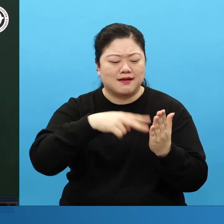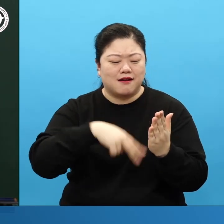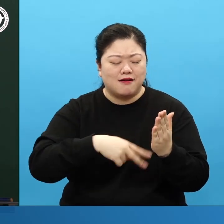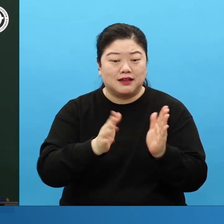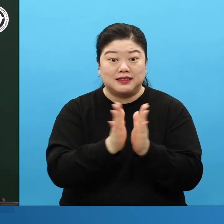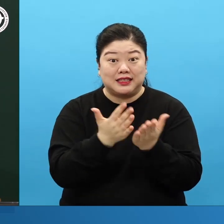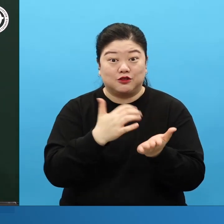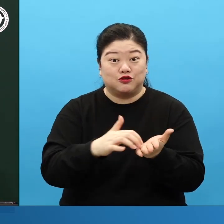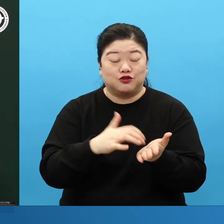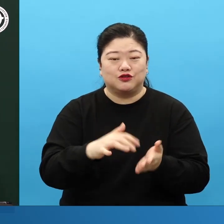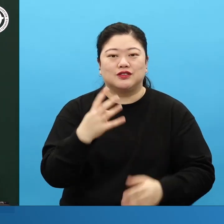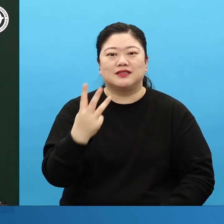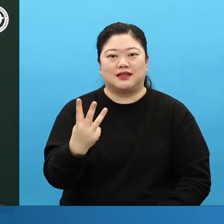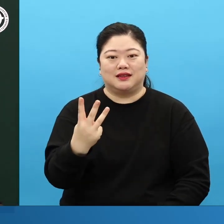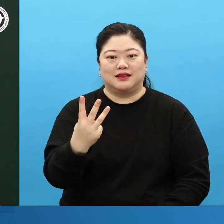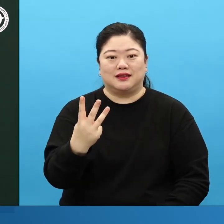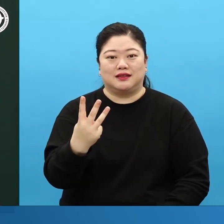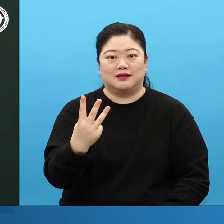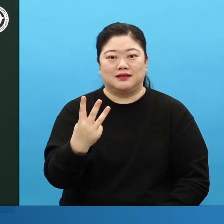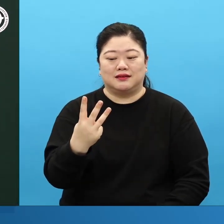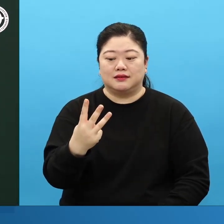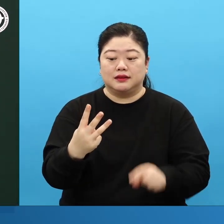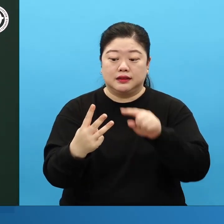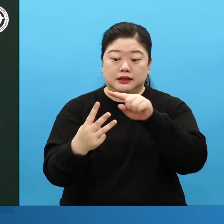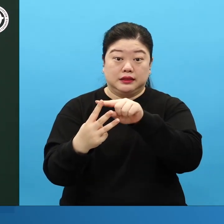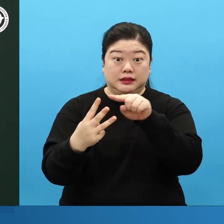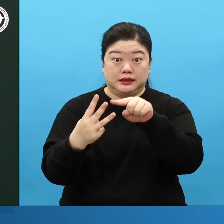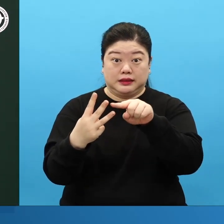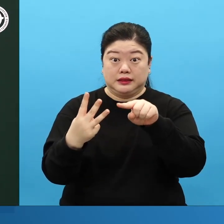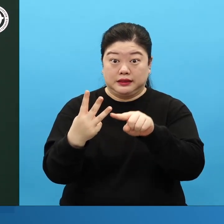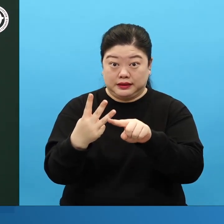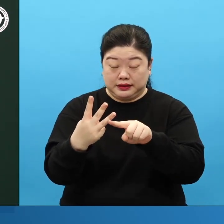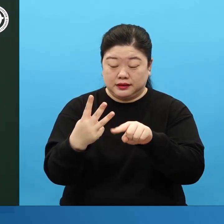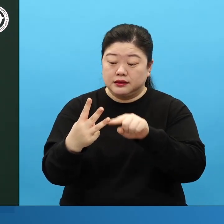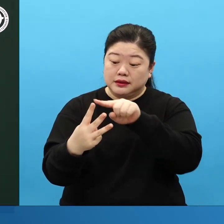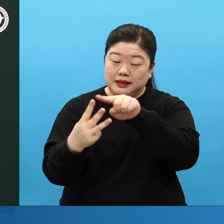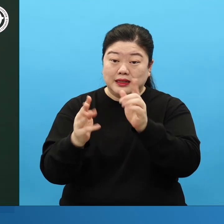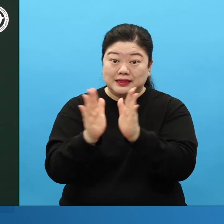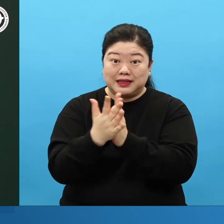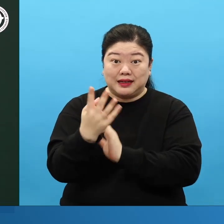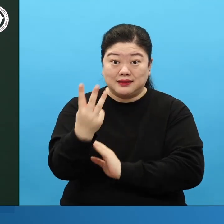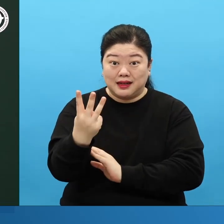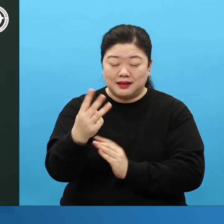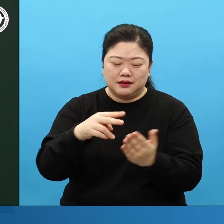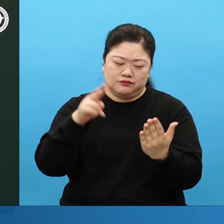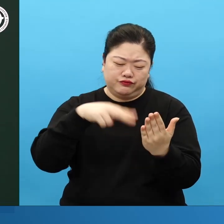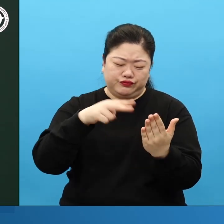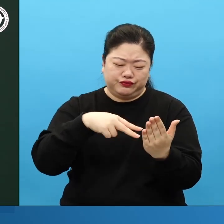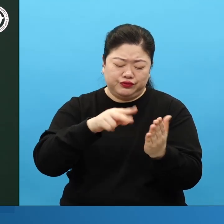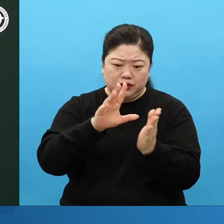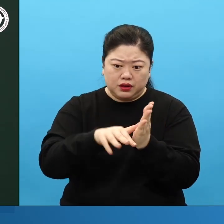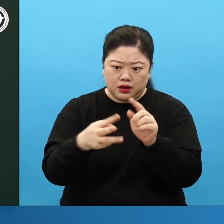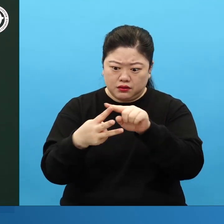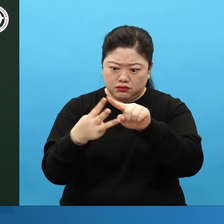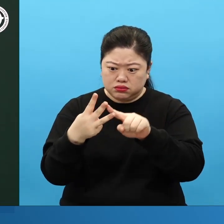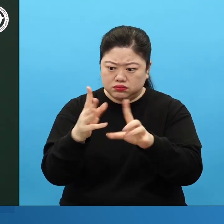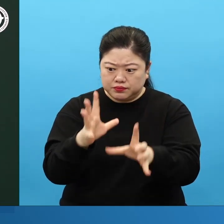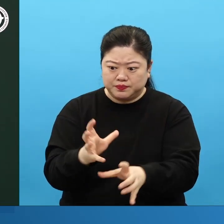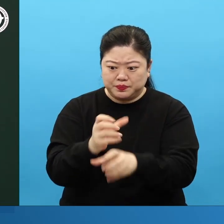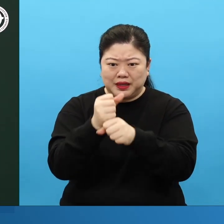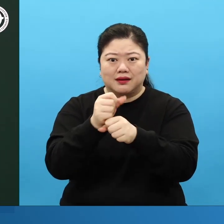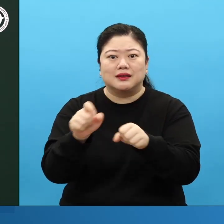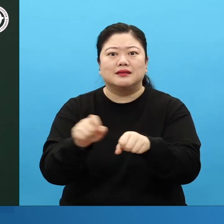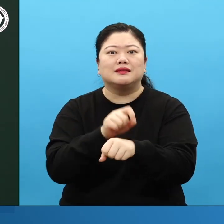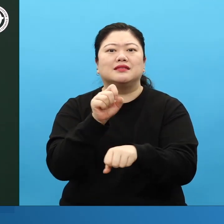세 권의 책 내용이 맞다 안 맞다가 중요한 게 아니고 세 권의 책을 읽을 때 나오는 특징이 하나 있어요. No me refiero que estos 3 libros